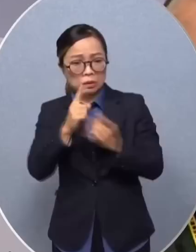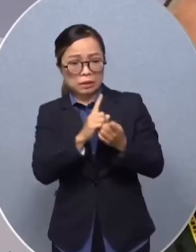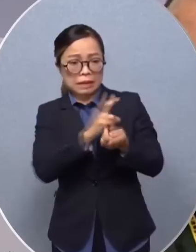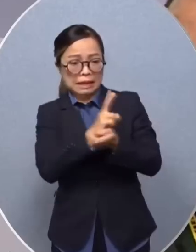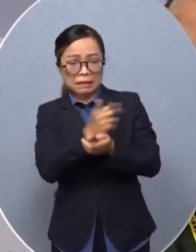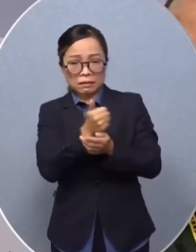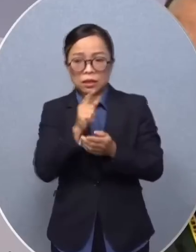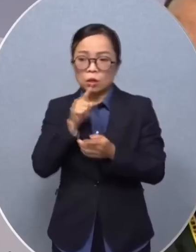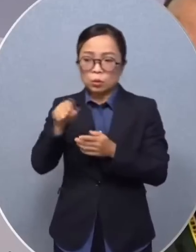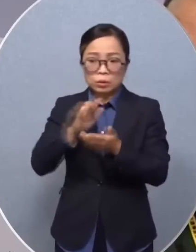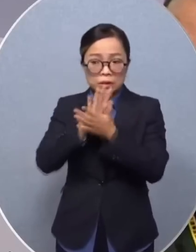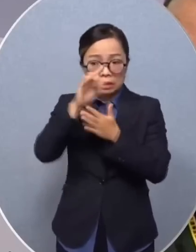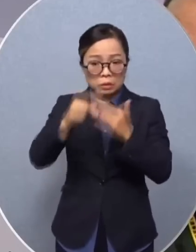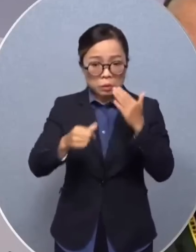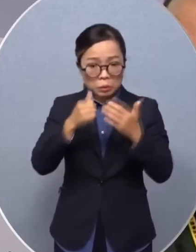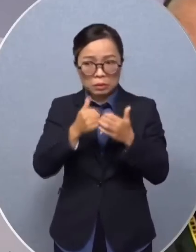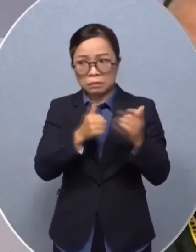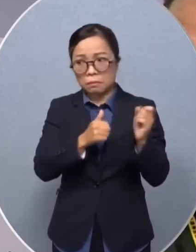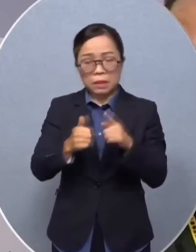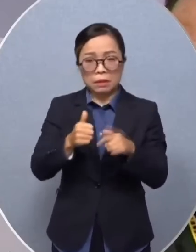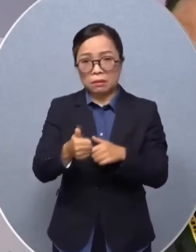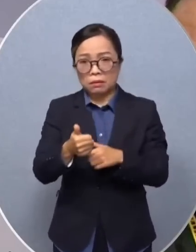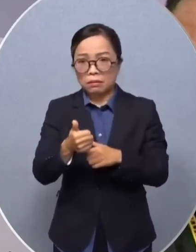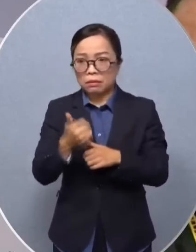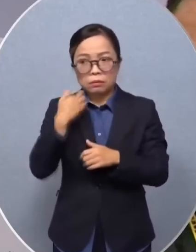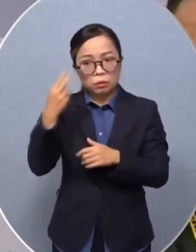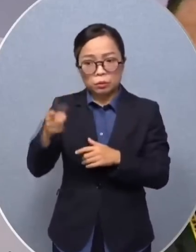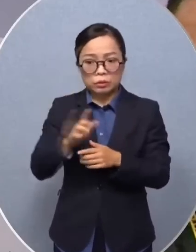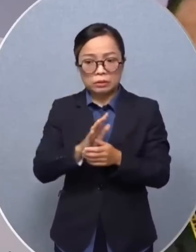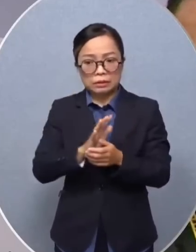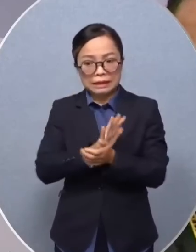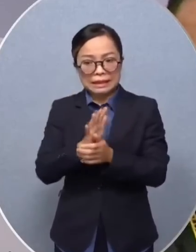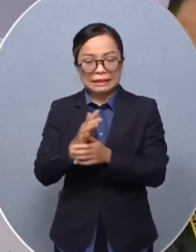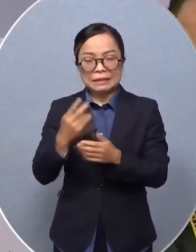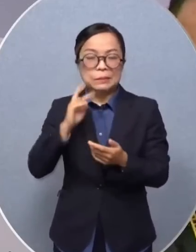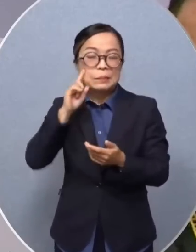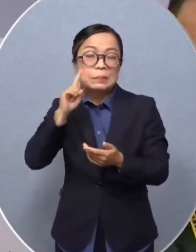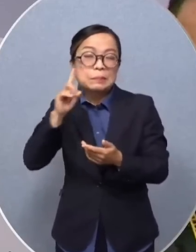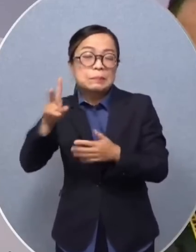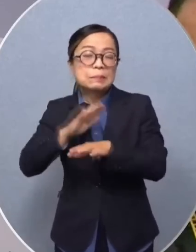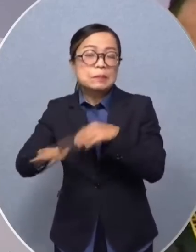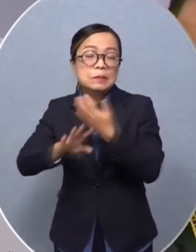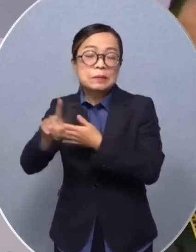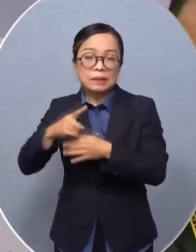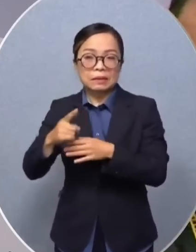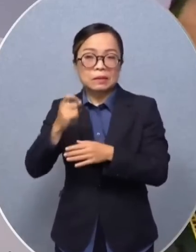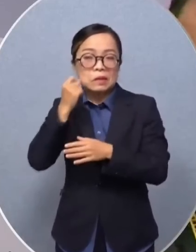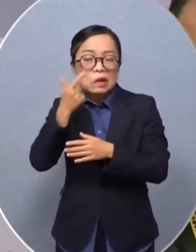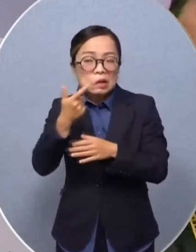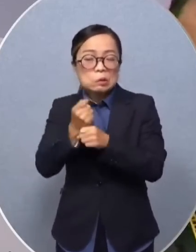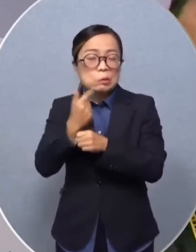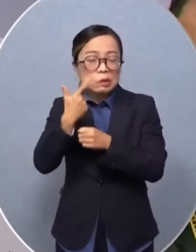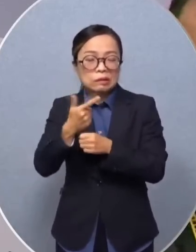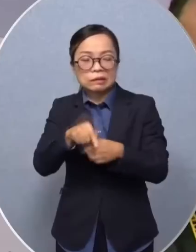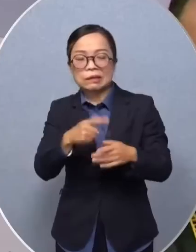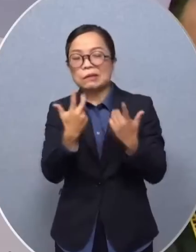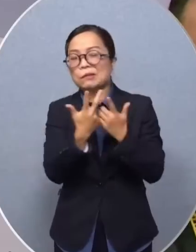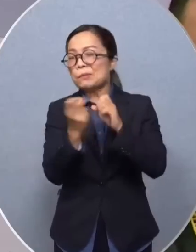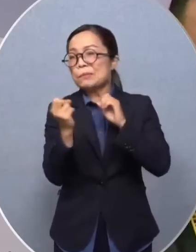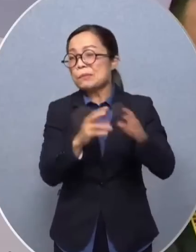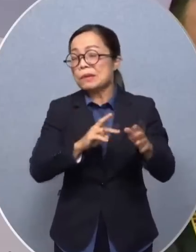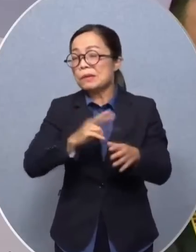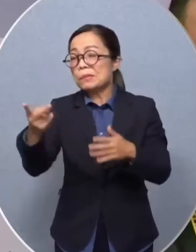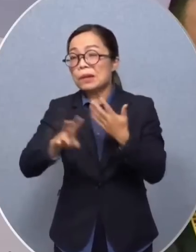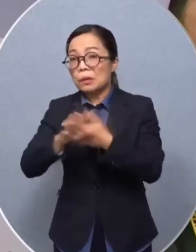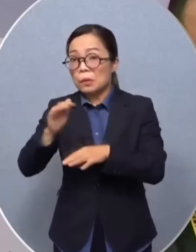你未来会有条件更好的对象，认定你会爱上新欢，半年多就会离开新北的旧爱，你